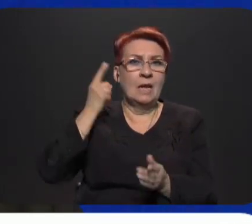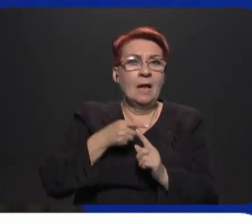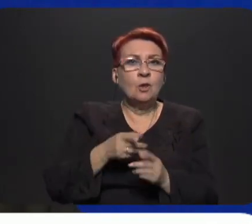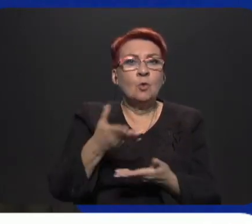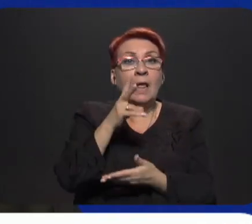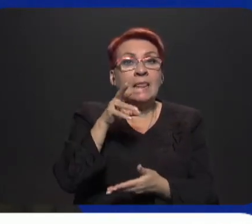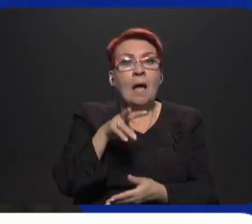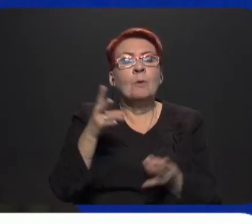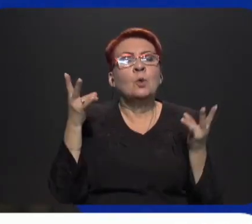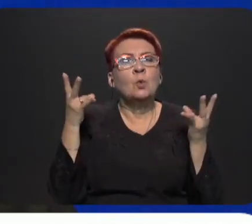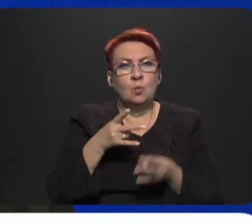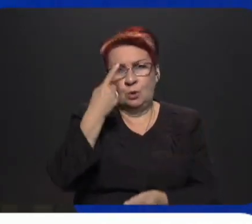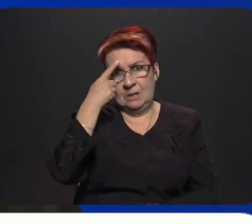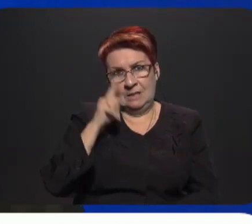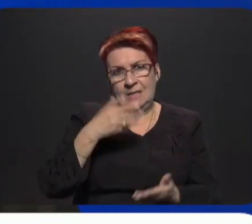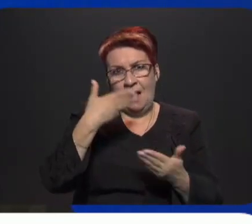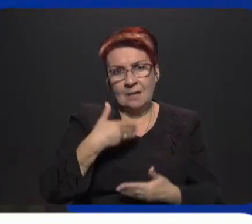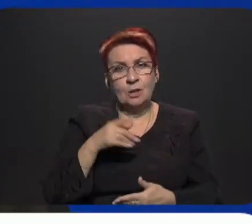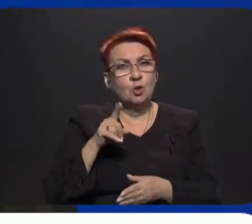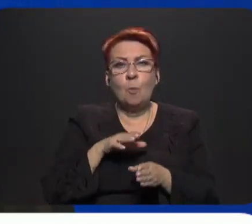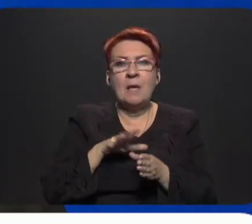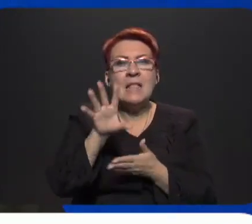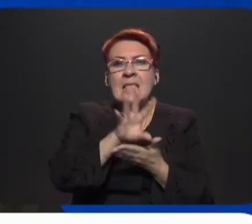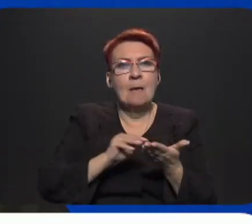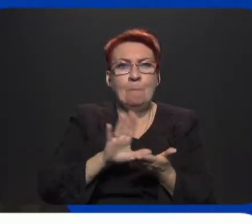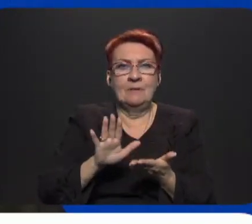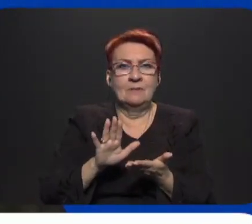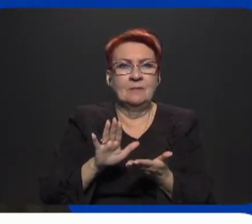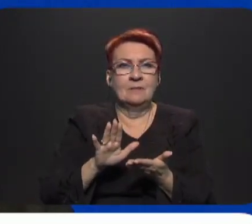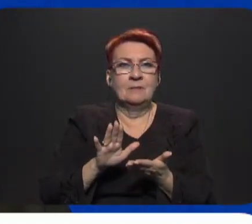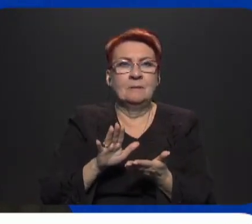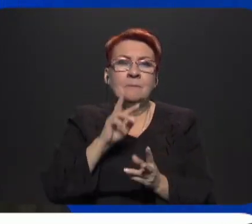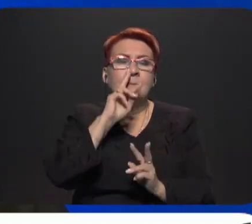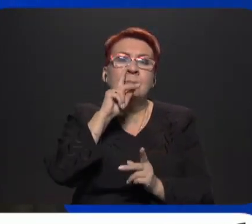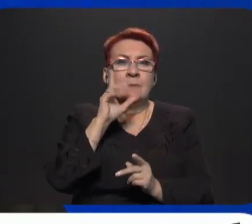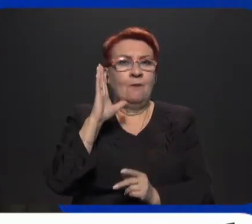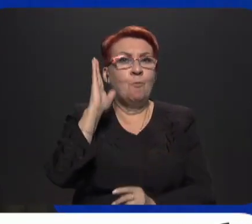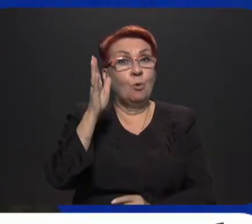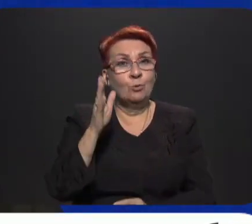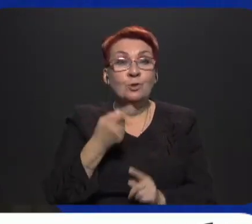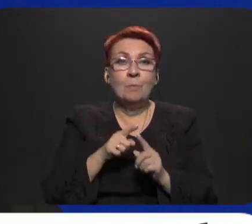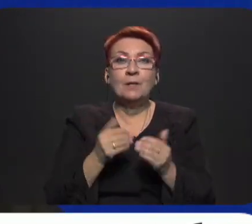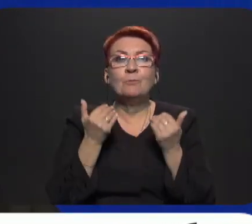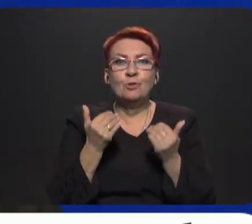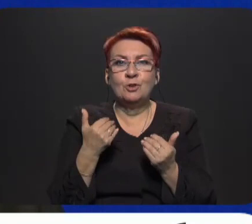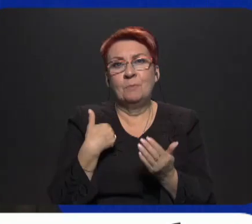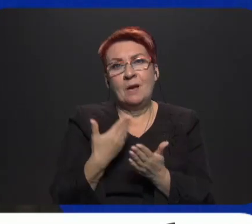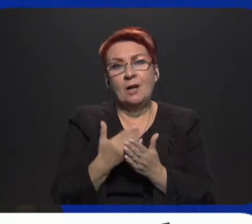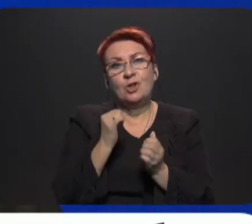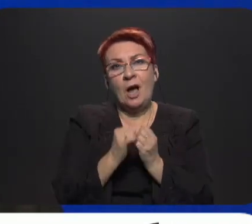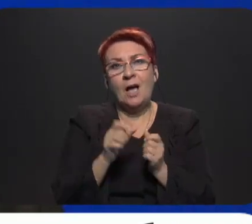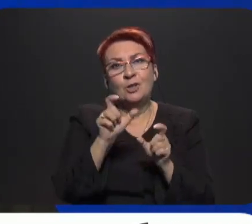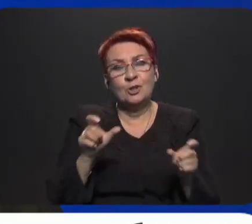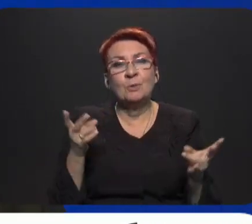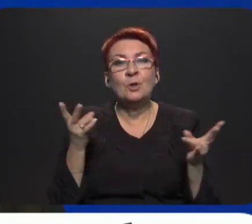нужно знать, чтобы не совершить опять промах в будущем. И поэтому сейчас, мне кажется, каждому